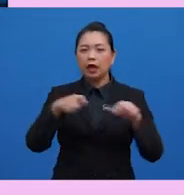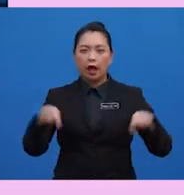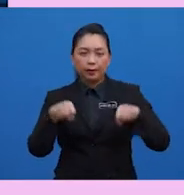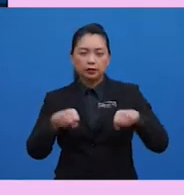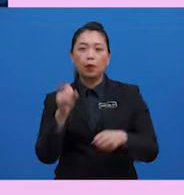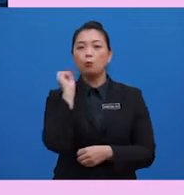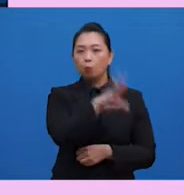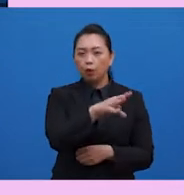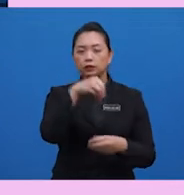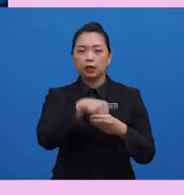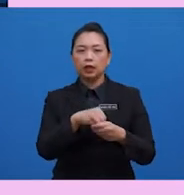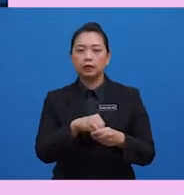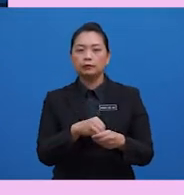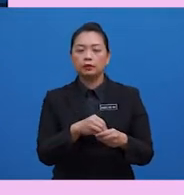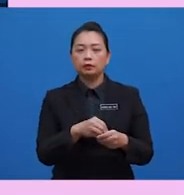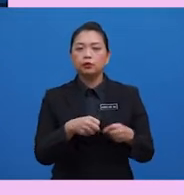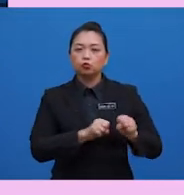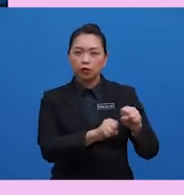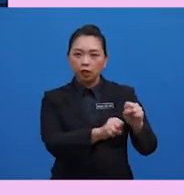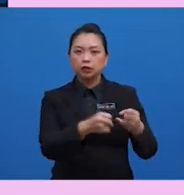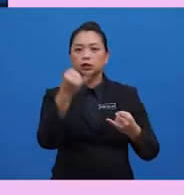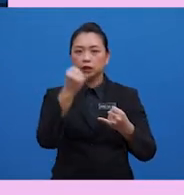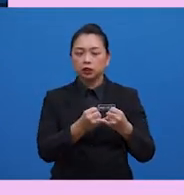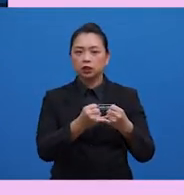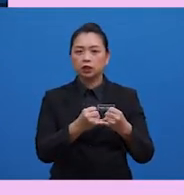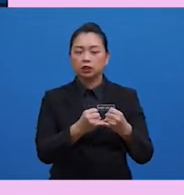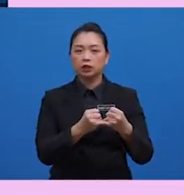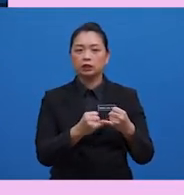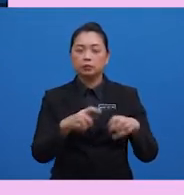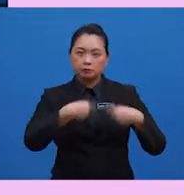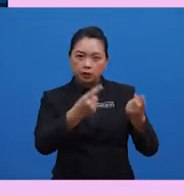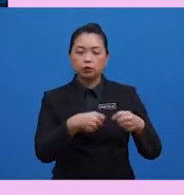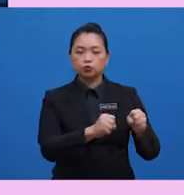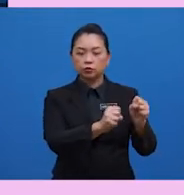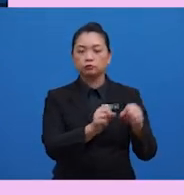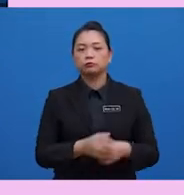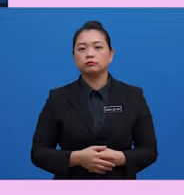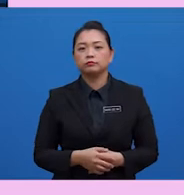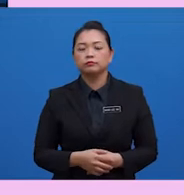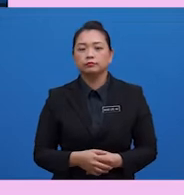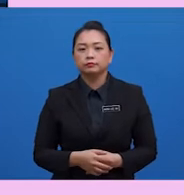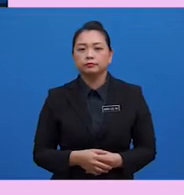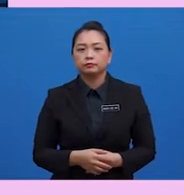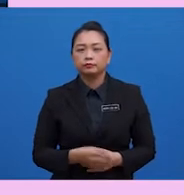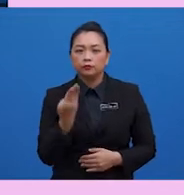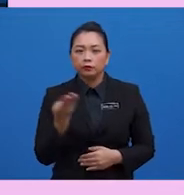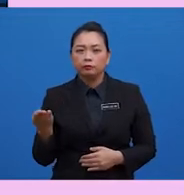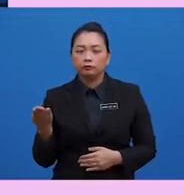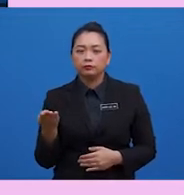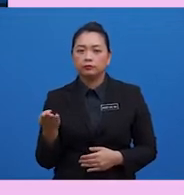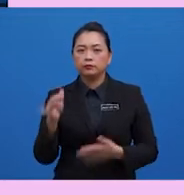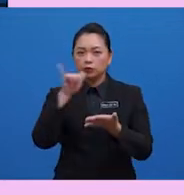masak dibuang ke dalam longkang yang akhirnya akan mengalir menuju ke dalam sungai. Bahan sisa